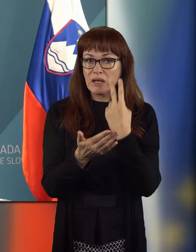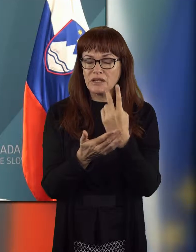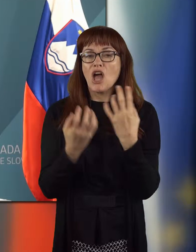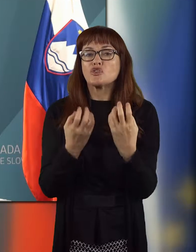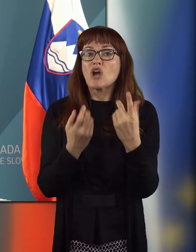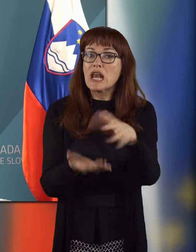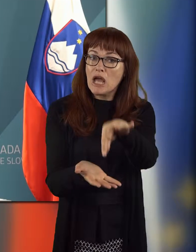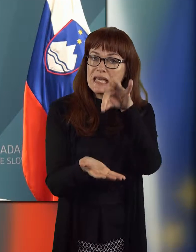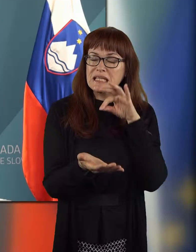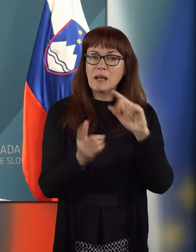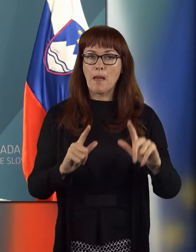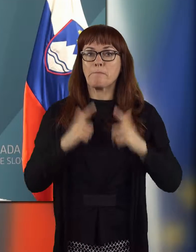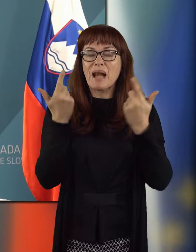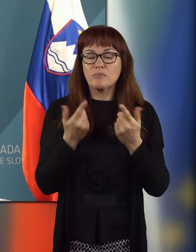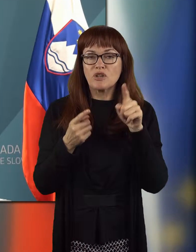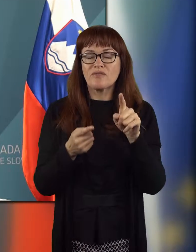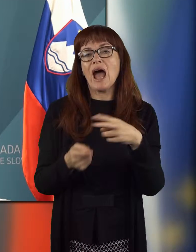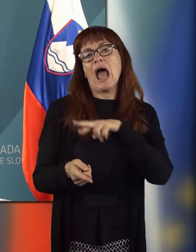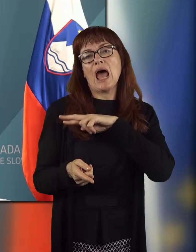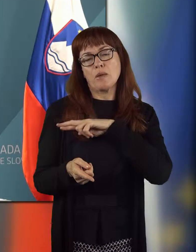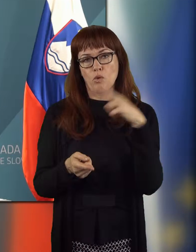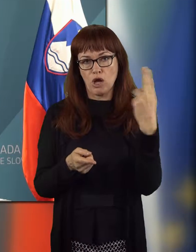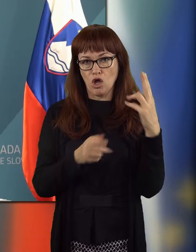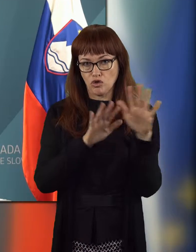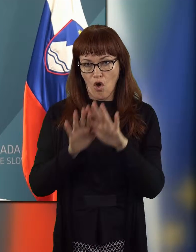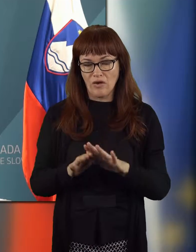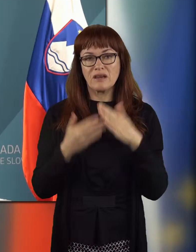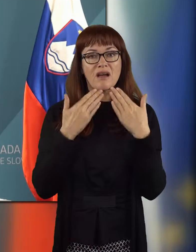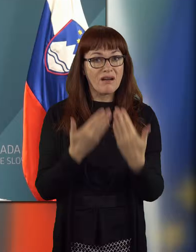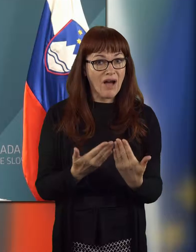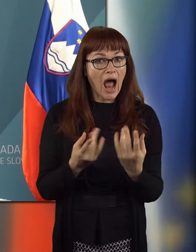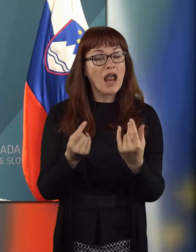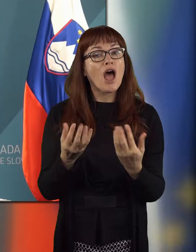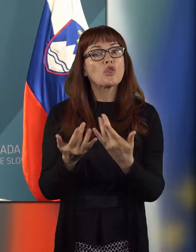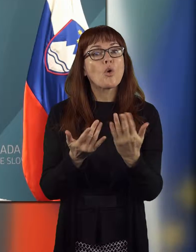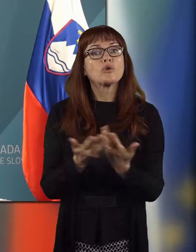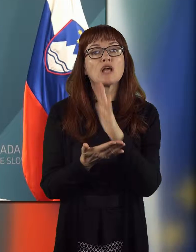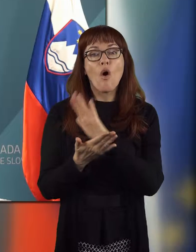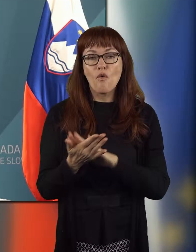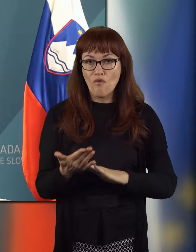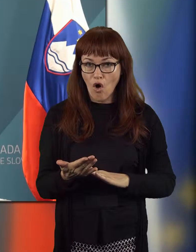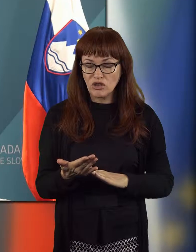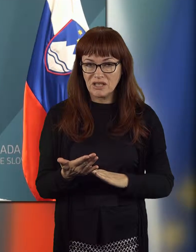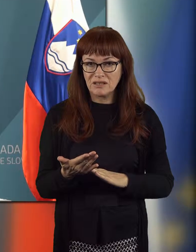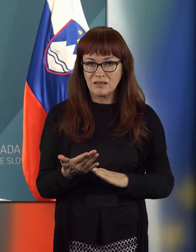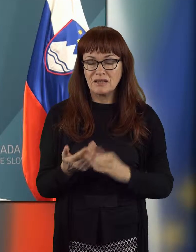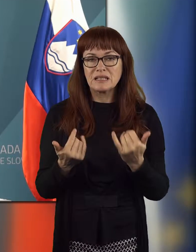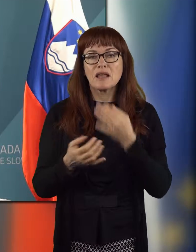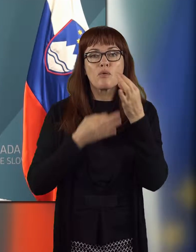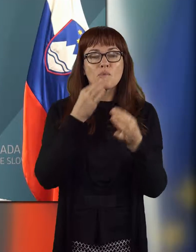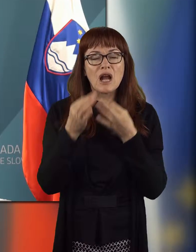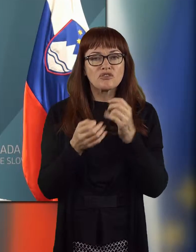ki želijo izbrati prebivališče v Republiki Sloveniji. Hvala. Toliko za uvod, zdaj pa prepričana sem, da